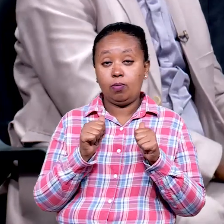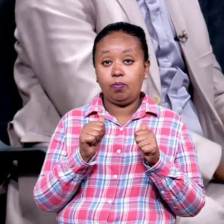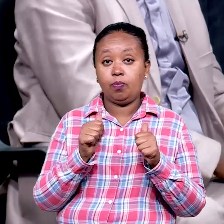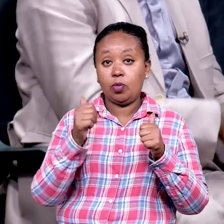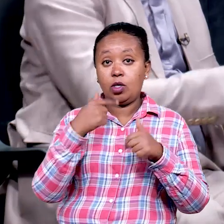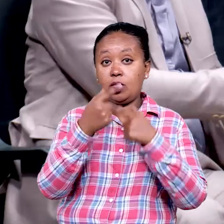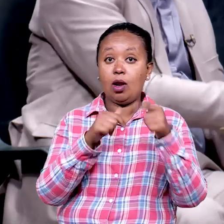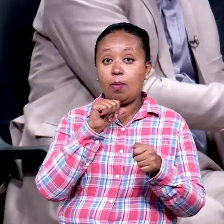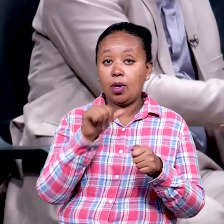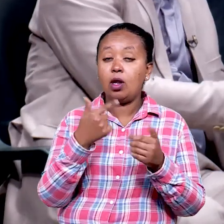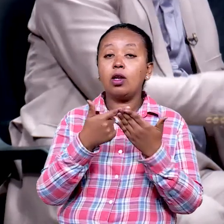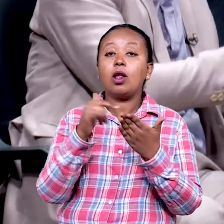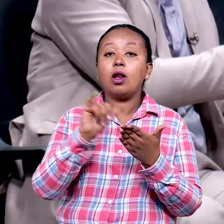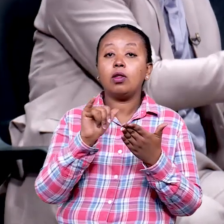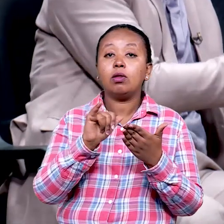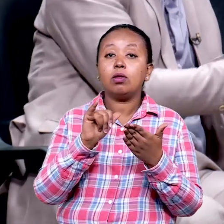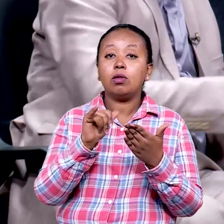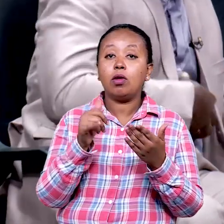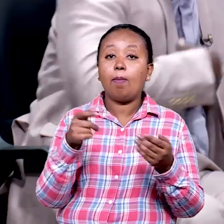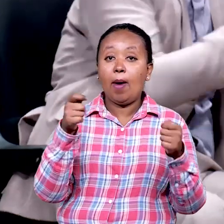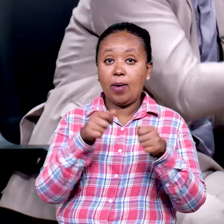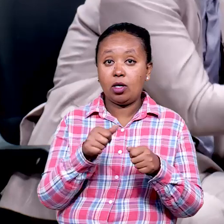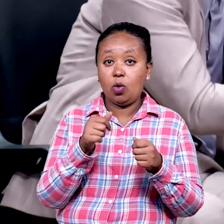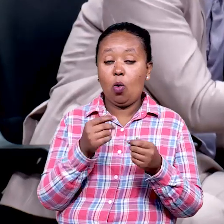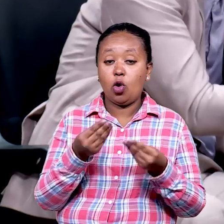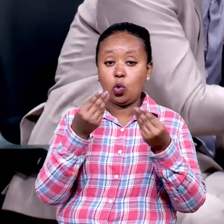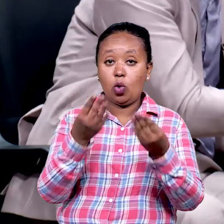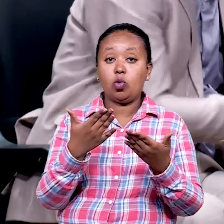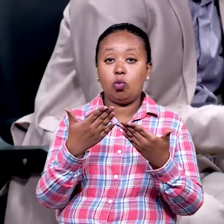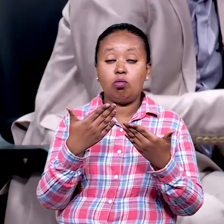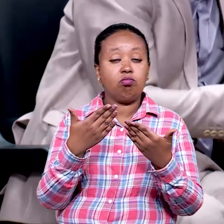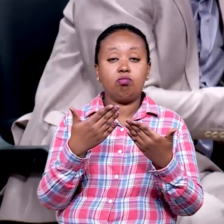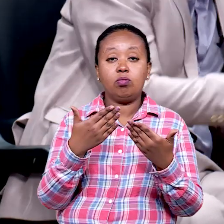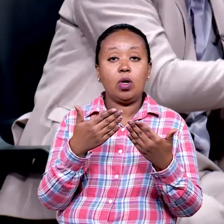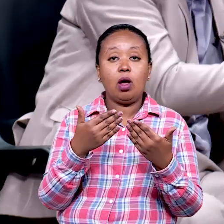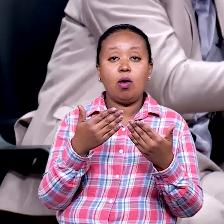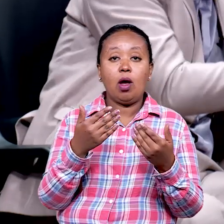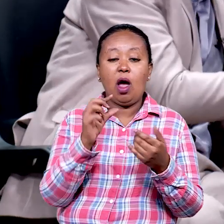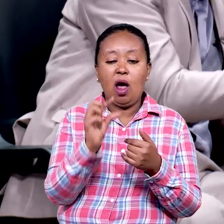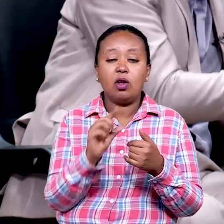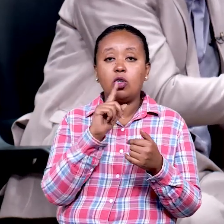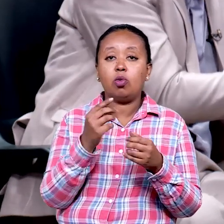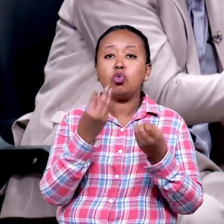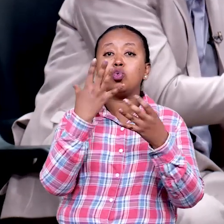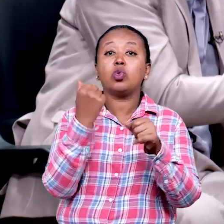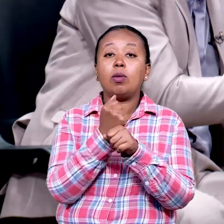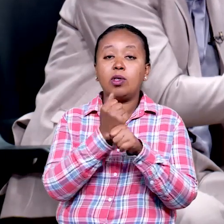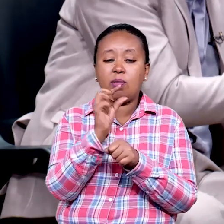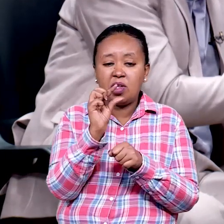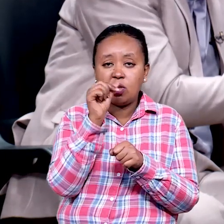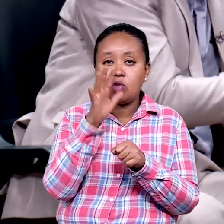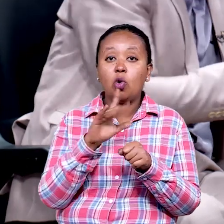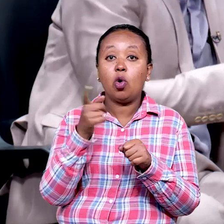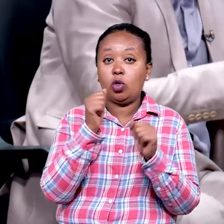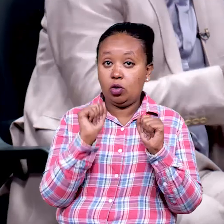ኖረውት ስለማሄድ ለእንዲህ አይነት እንትን ላይ የሚያበረክተው አስተዋጽኦ አናሳ ነው። ምክንያቱም ምናልባት ብዙ ስራ የሚሰራው በጥቂት ሰው ሊሆን ይችላል።